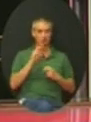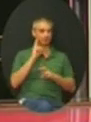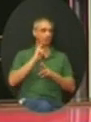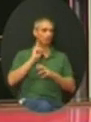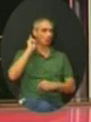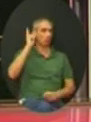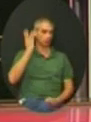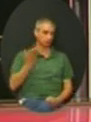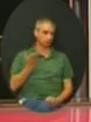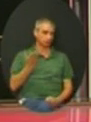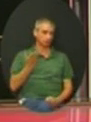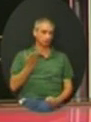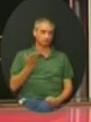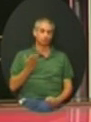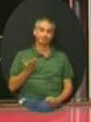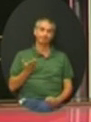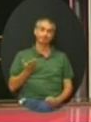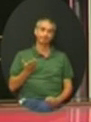החוץ.